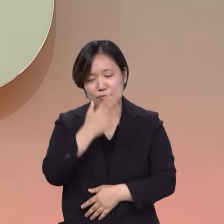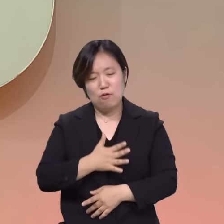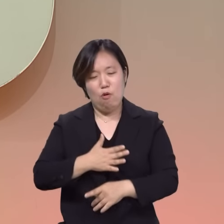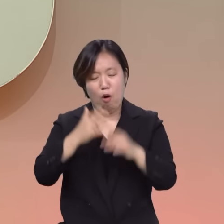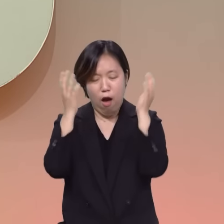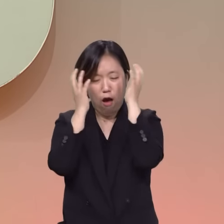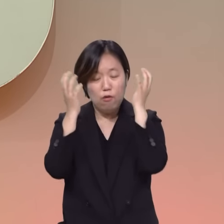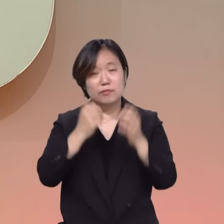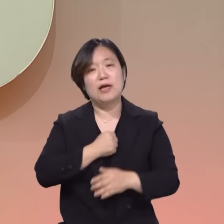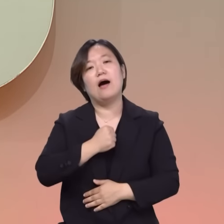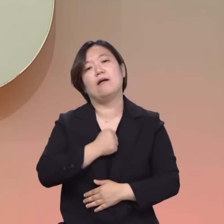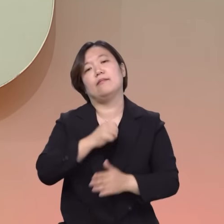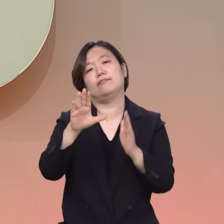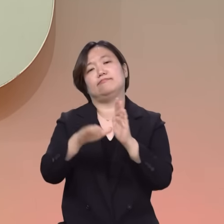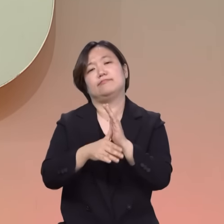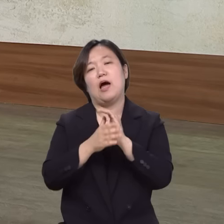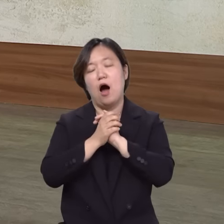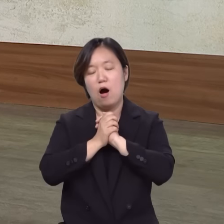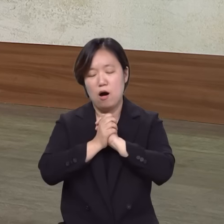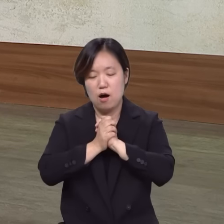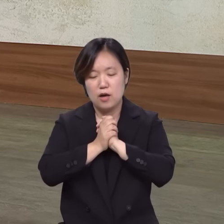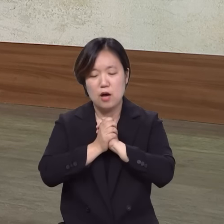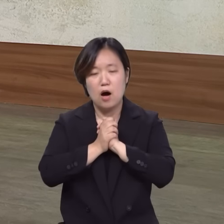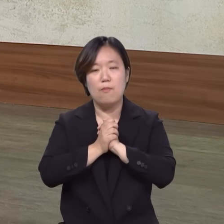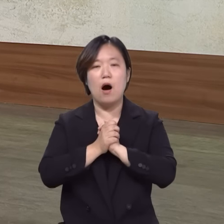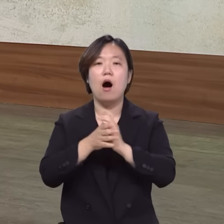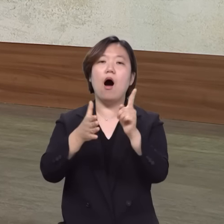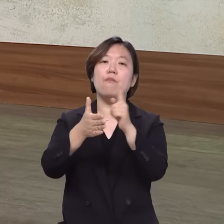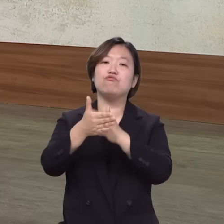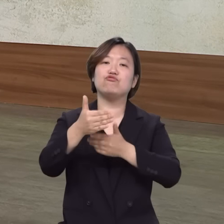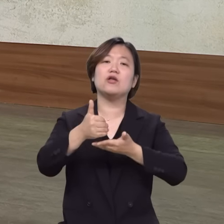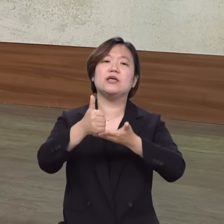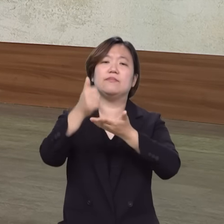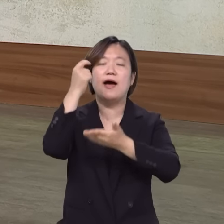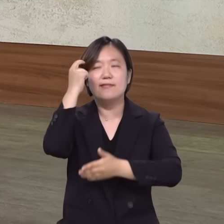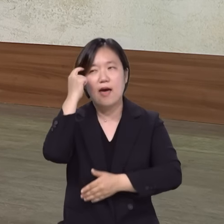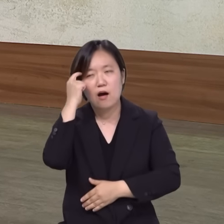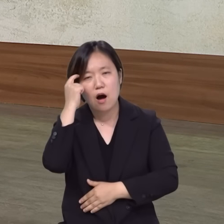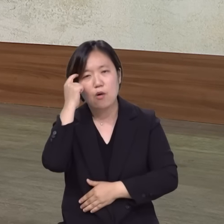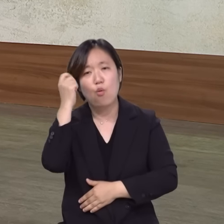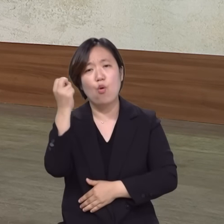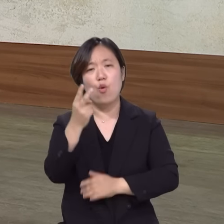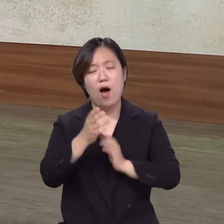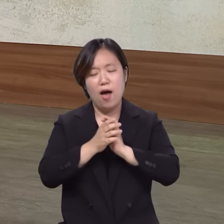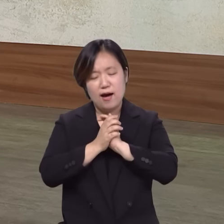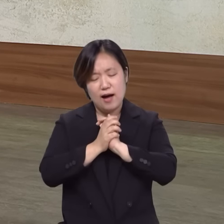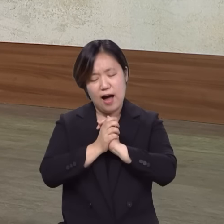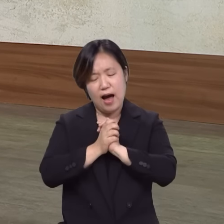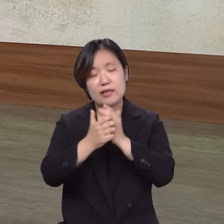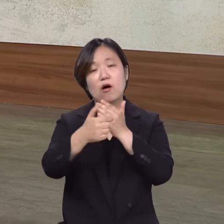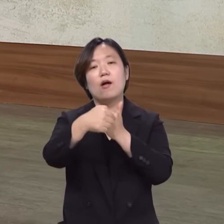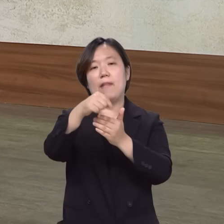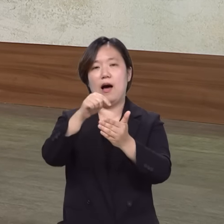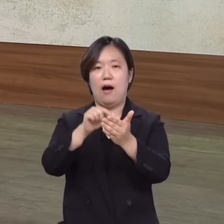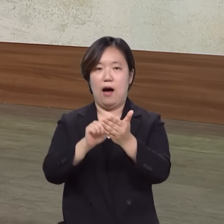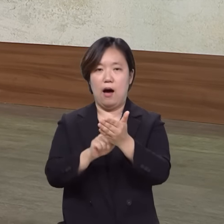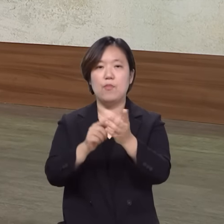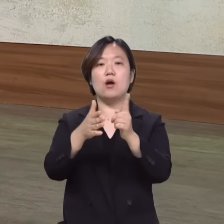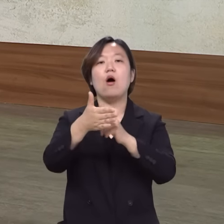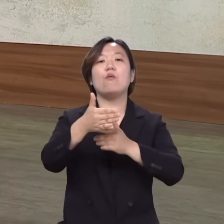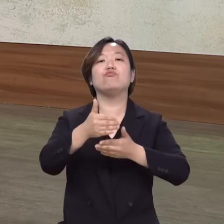때 간절하게 간절하게 부처님을 생각하고 간절하게 간절하게 보살님의